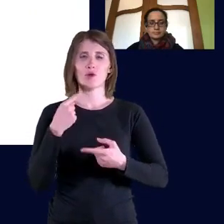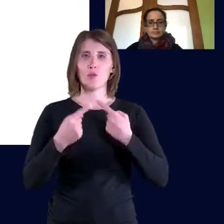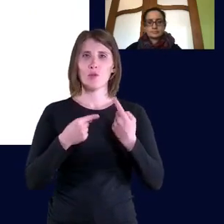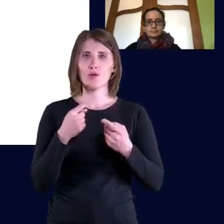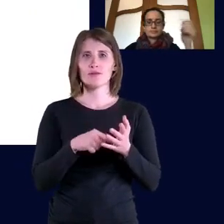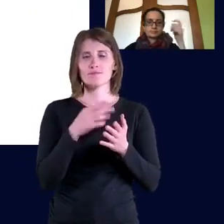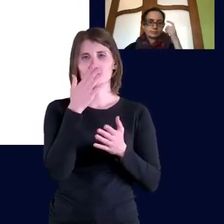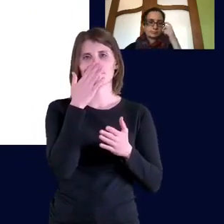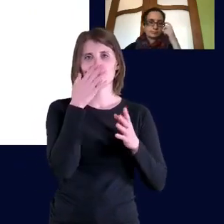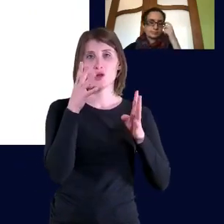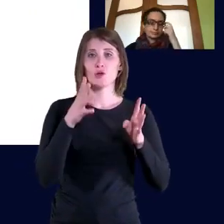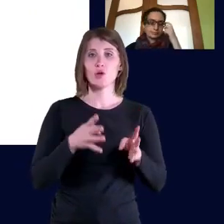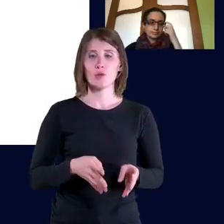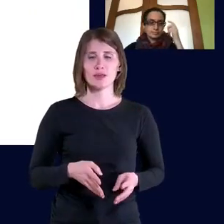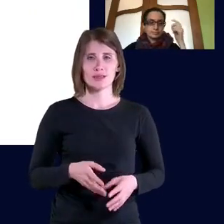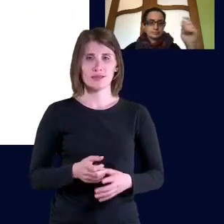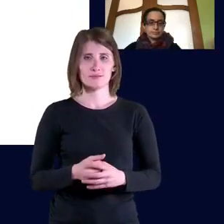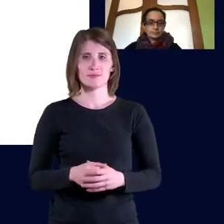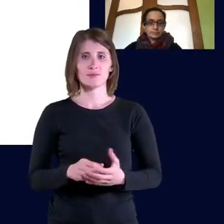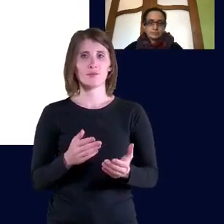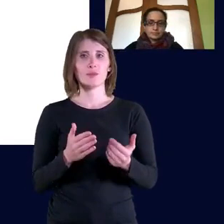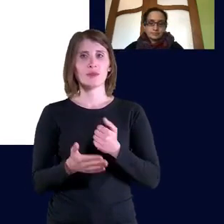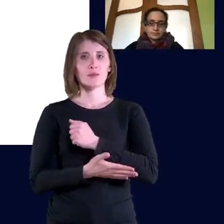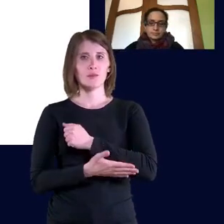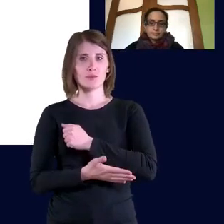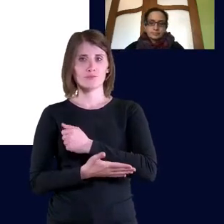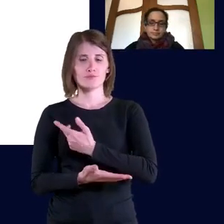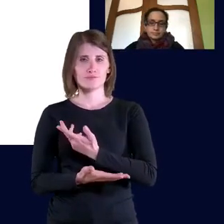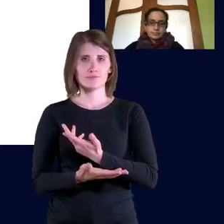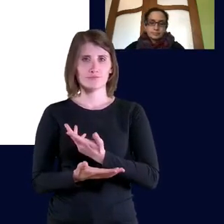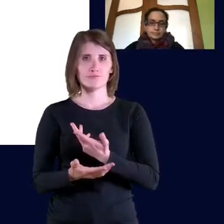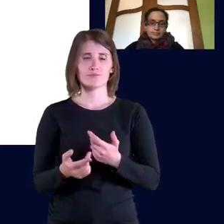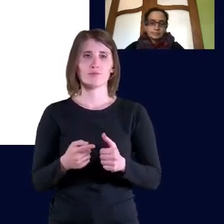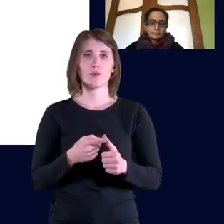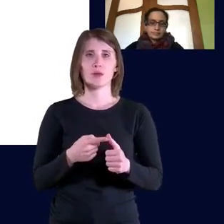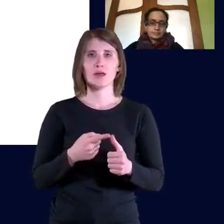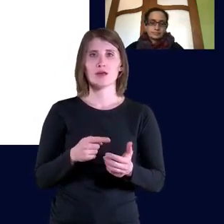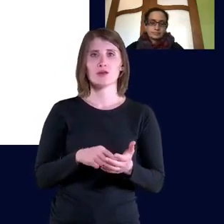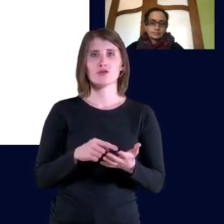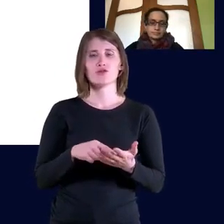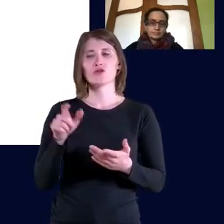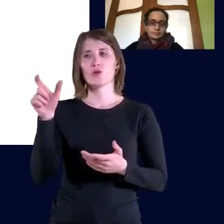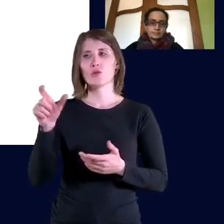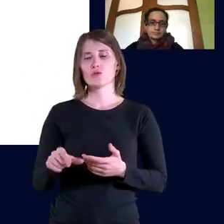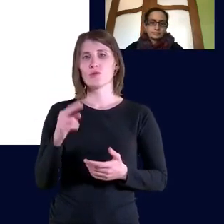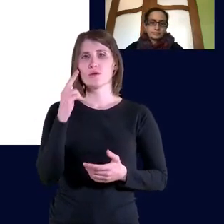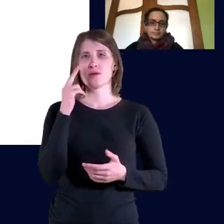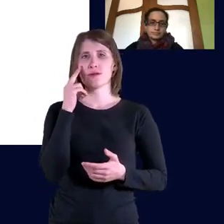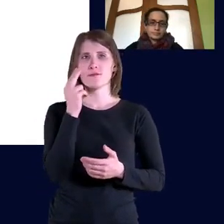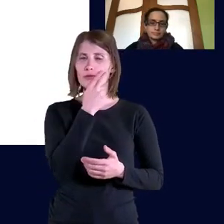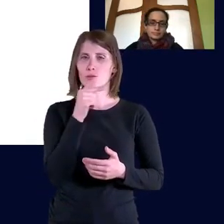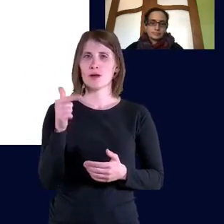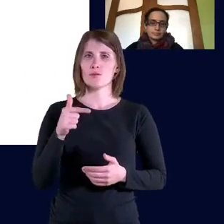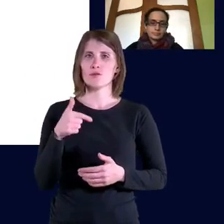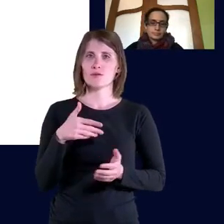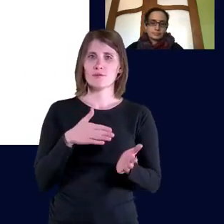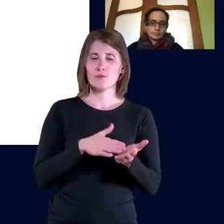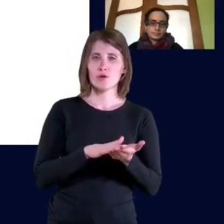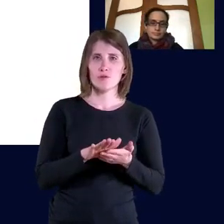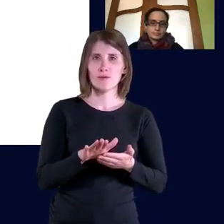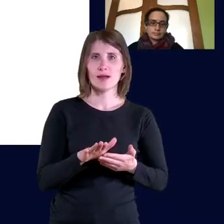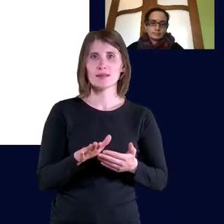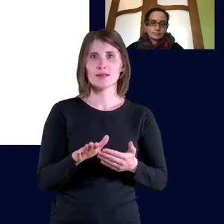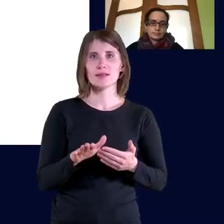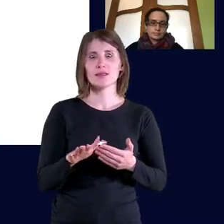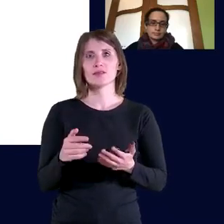opisie przede wszystkim taki opis powinien wprowadzać osobę niewidomą czego